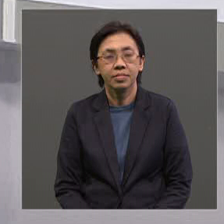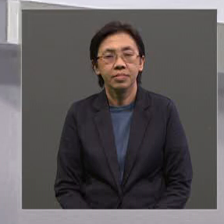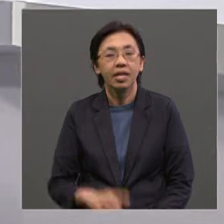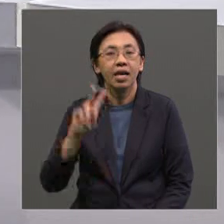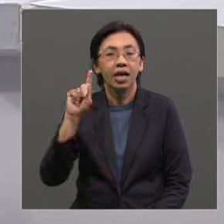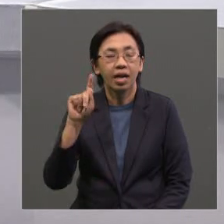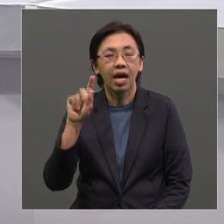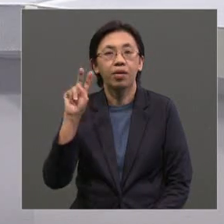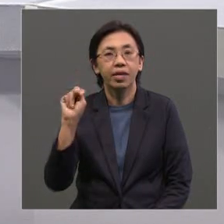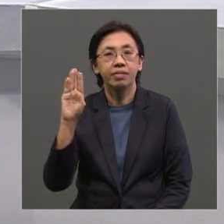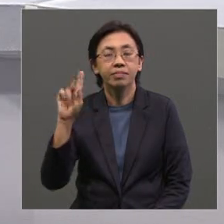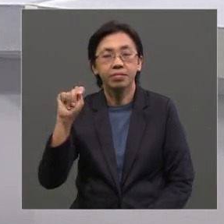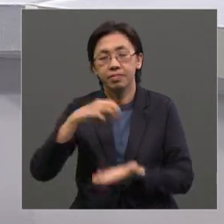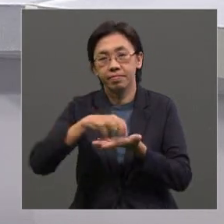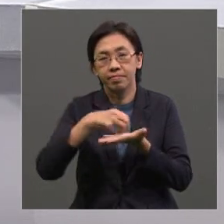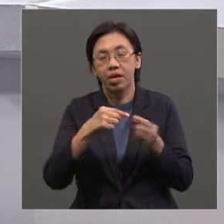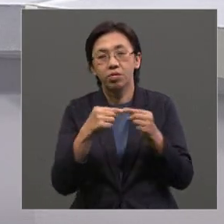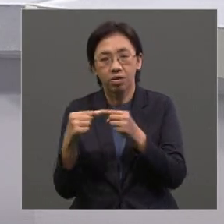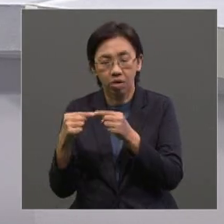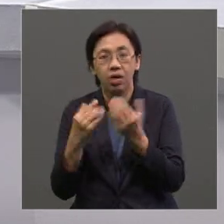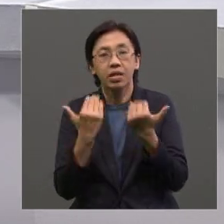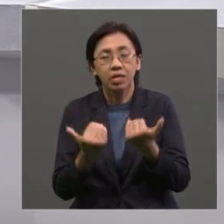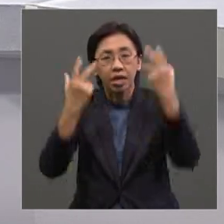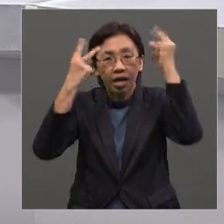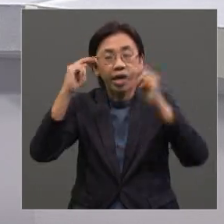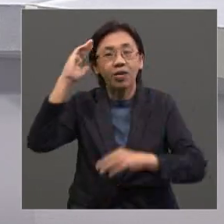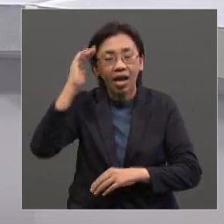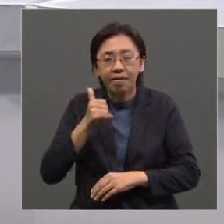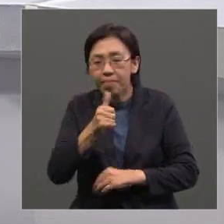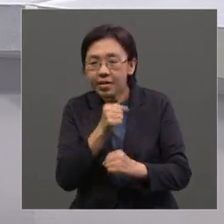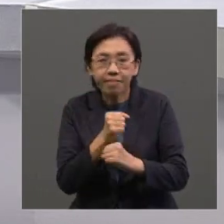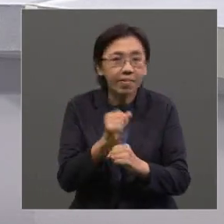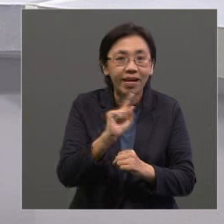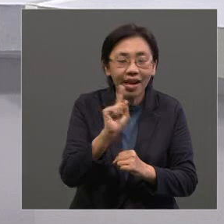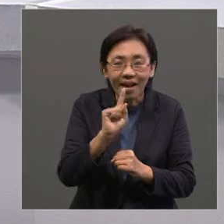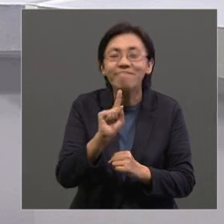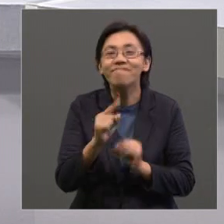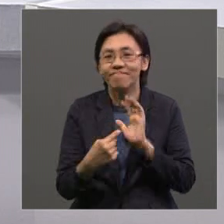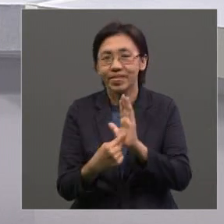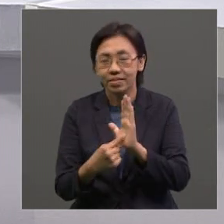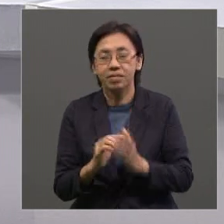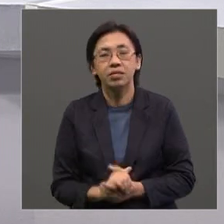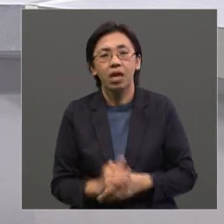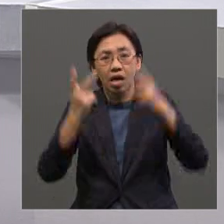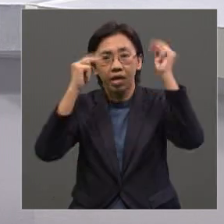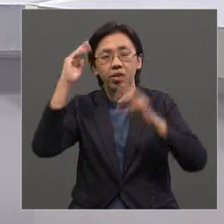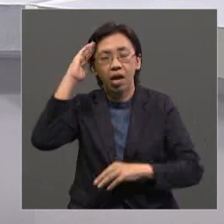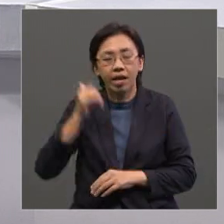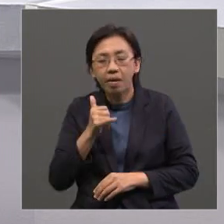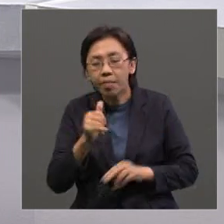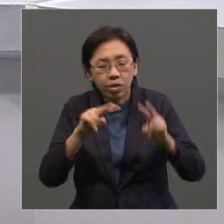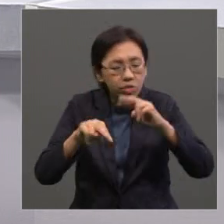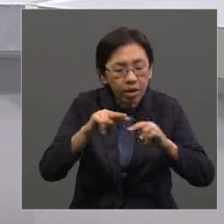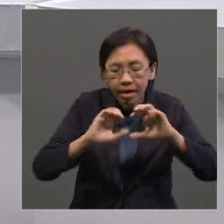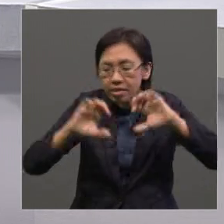กลับมาติดตาม NBT News กันต่อนะครับอย่างที่บอกไว้ช่วงนี้มาติดตามภารกิจท่านนายกรัฐมนตรีนะครับโดยท่านนายกรัฐมนตรียังคงเดินสายตรวจราช